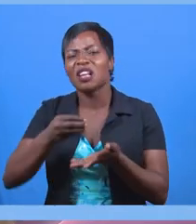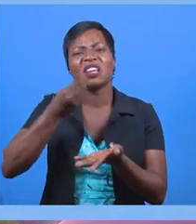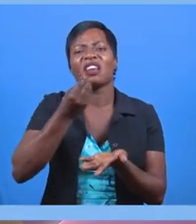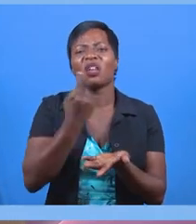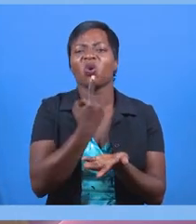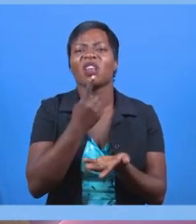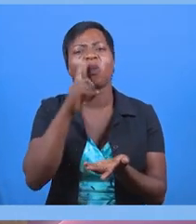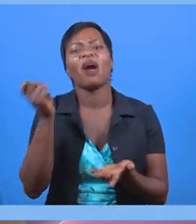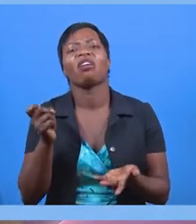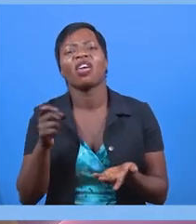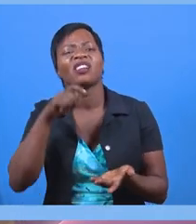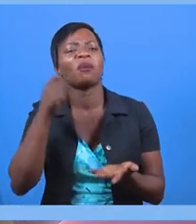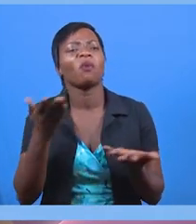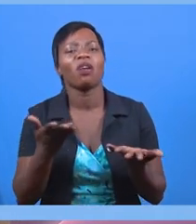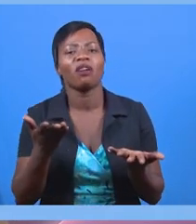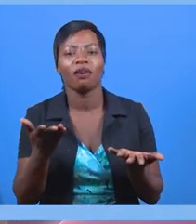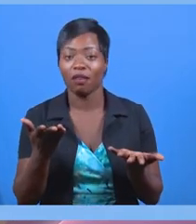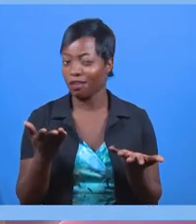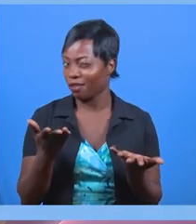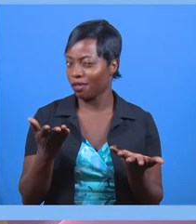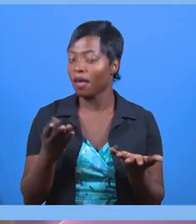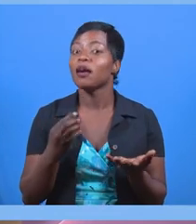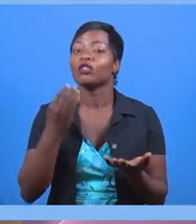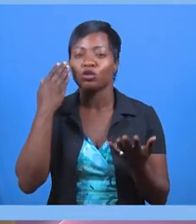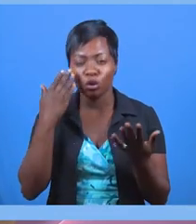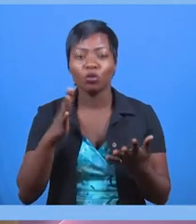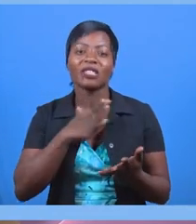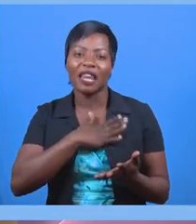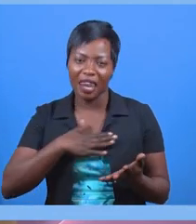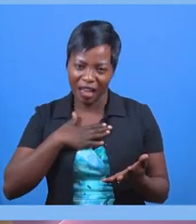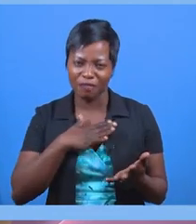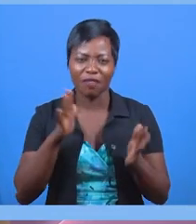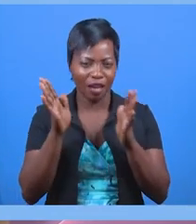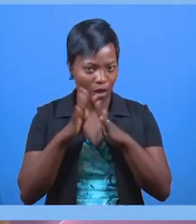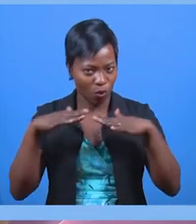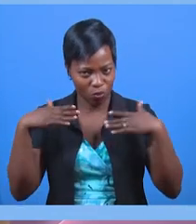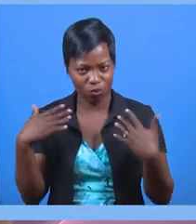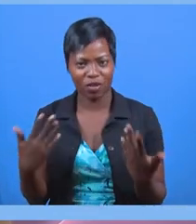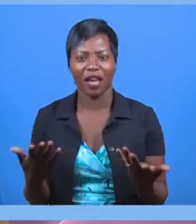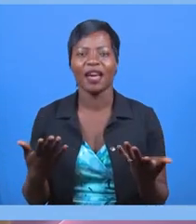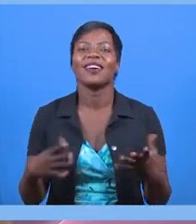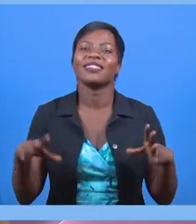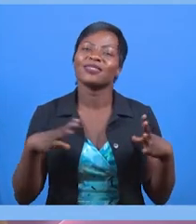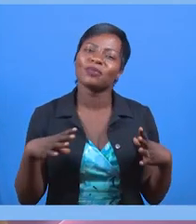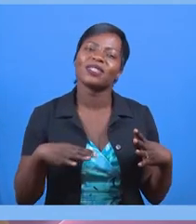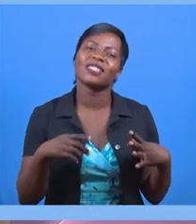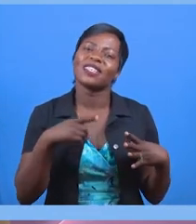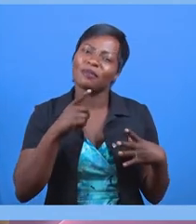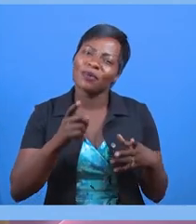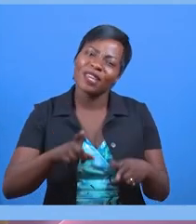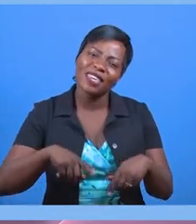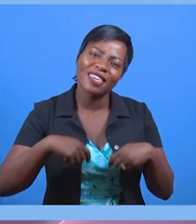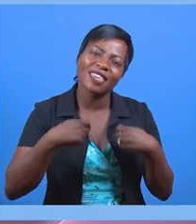reroga. Ushukura za kutawuna rudo ruyara na mbureva. Pamashure paye kuti chati zunu kana shitwa.